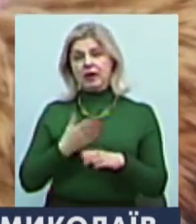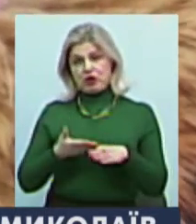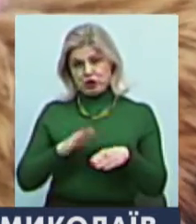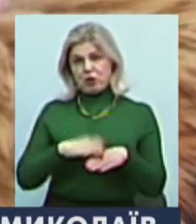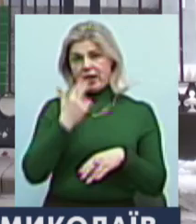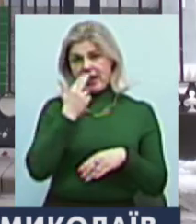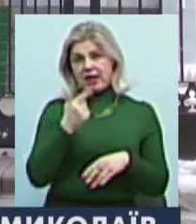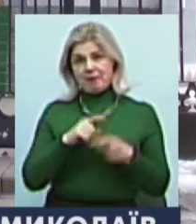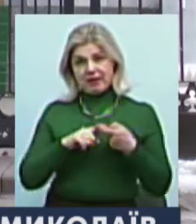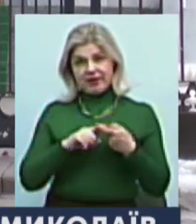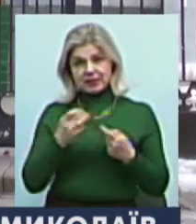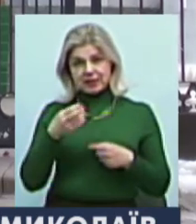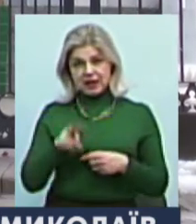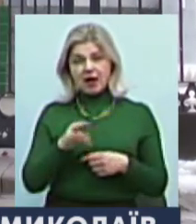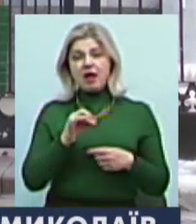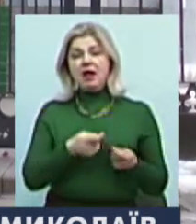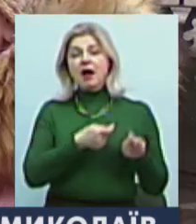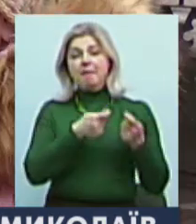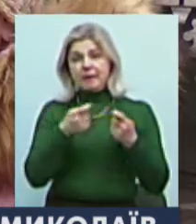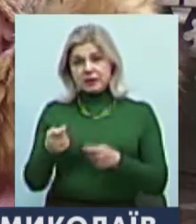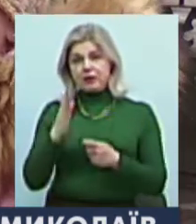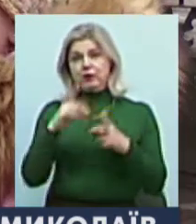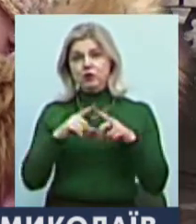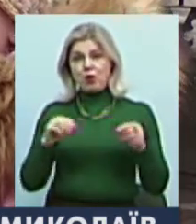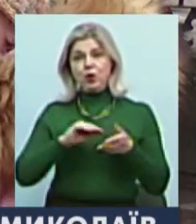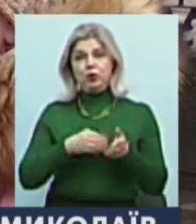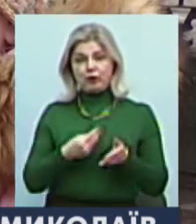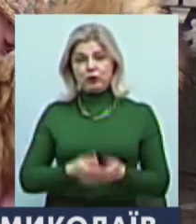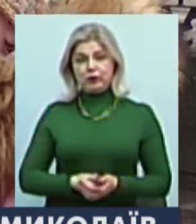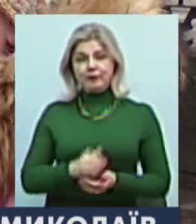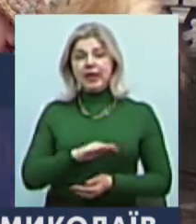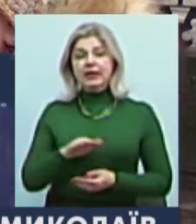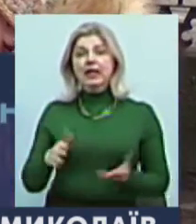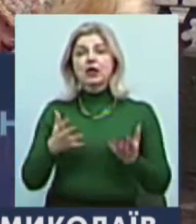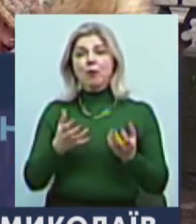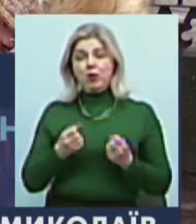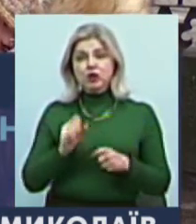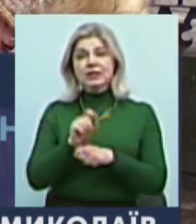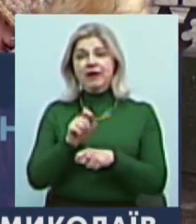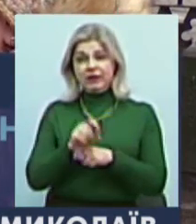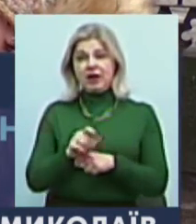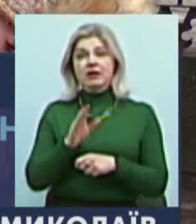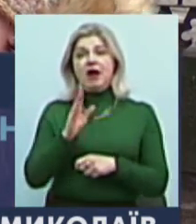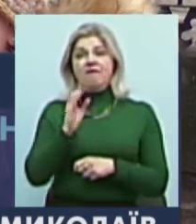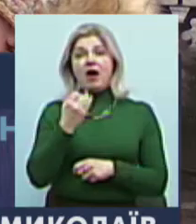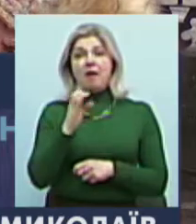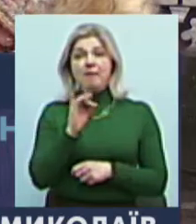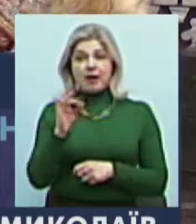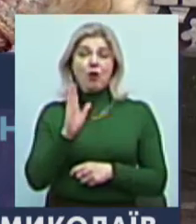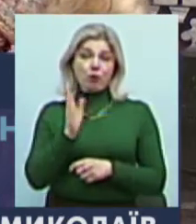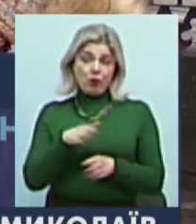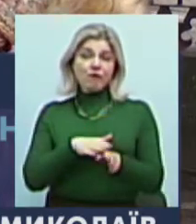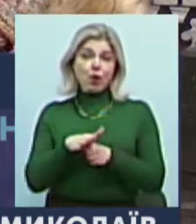вірусну інфекцію. Принесли до школи довідку. Діти отримують домашні завдання онлайн, і вони будуть виконувати домашні завдання.